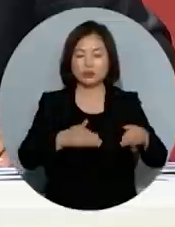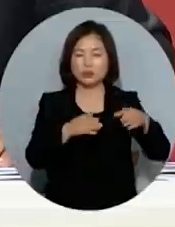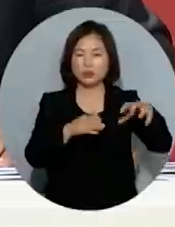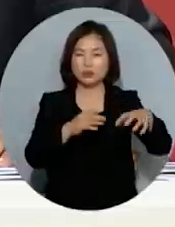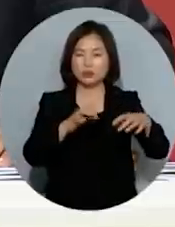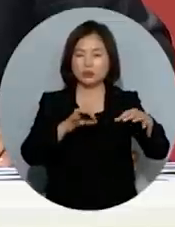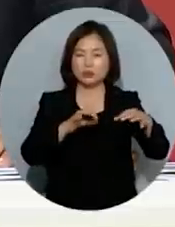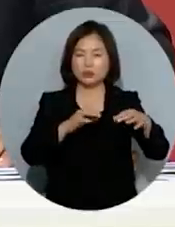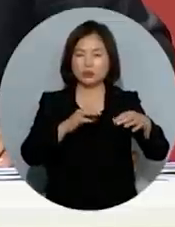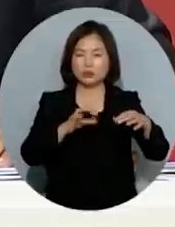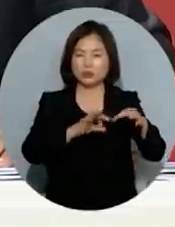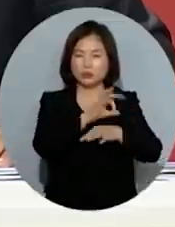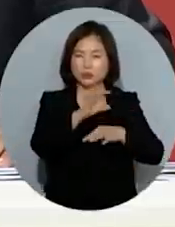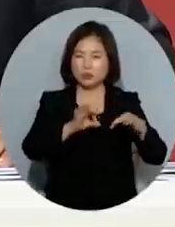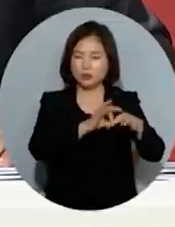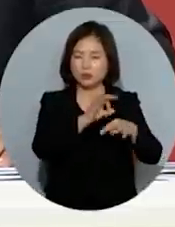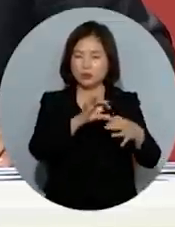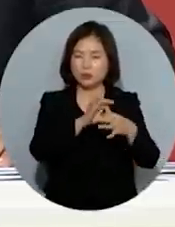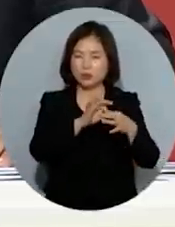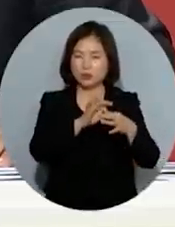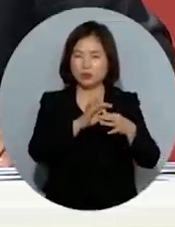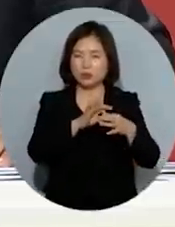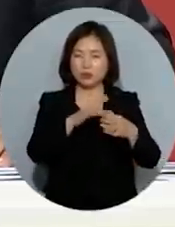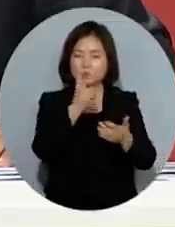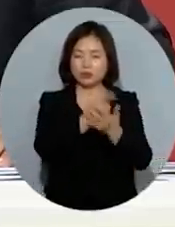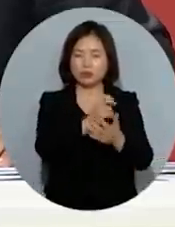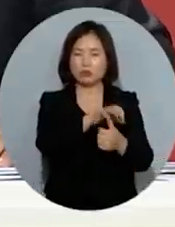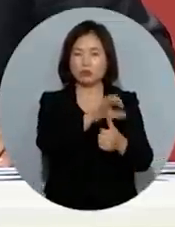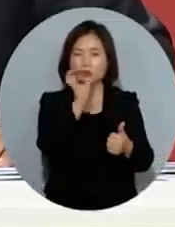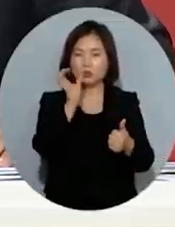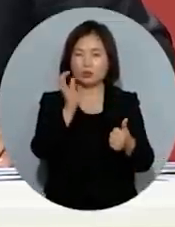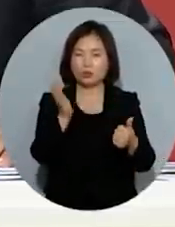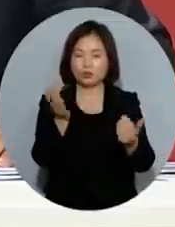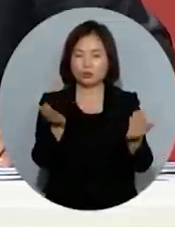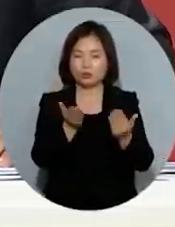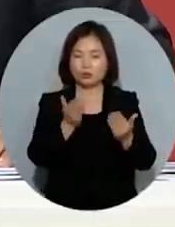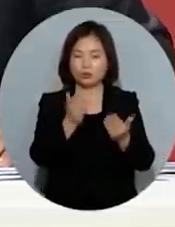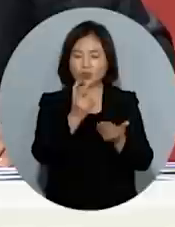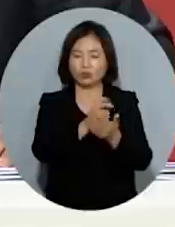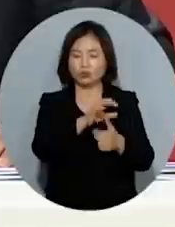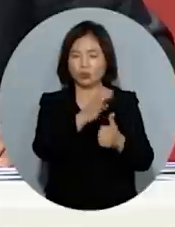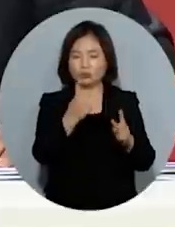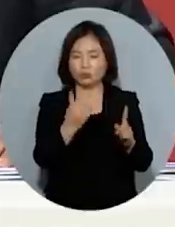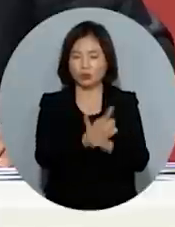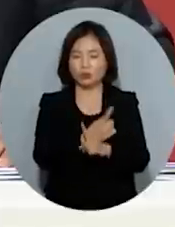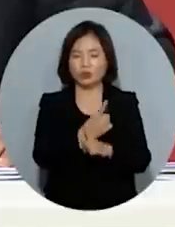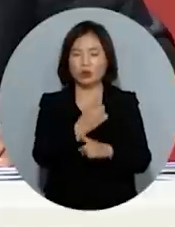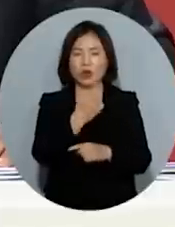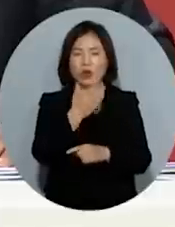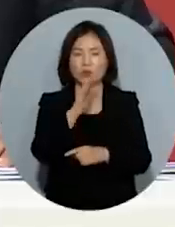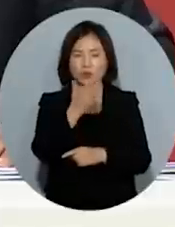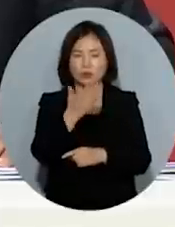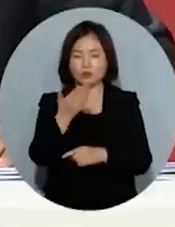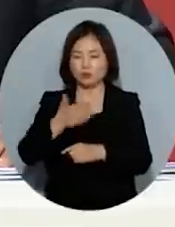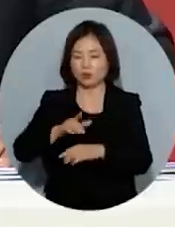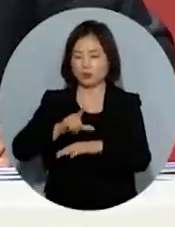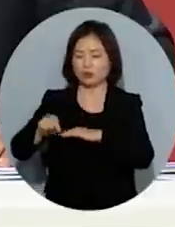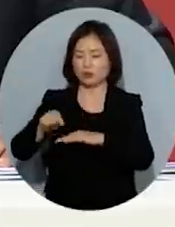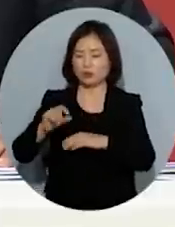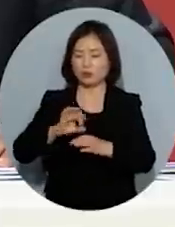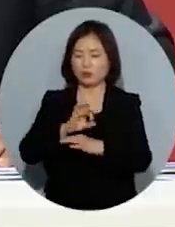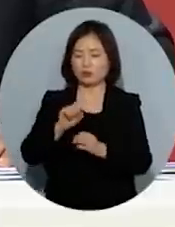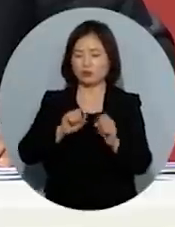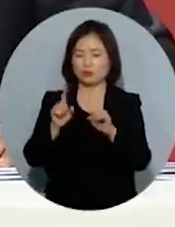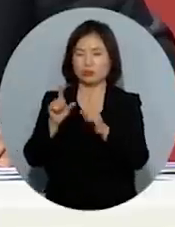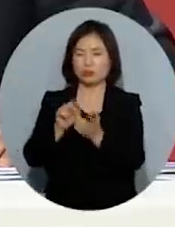대해서는 정말 자유롭게 이렇게 규제 풀고 노동 규제 같은 거 개혁하면 된다고 생각하는데, 지방 경제를 살리는